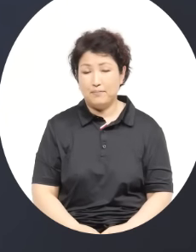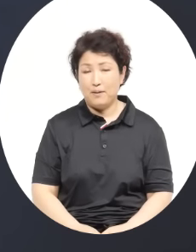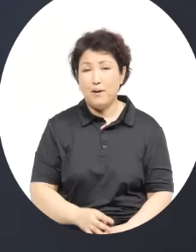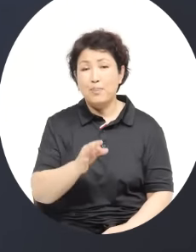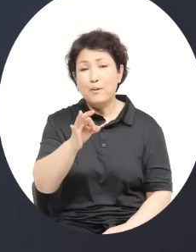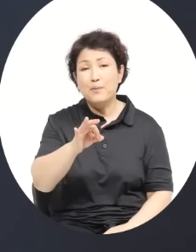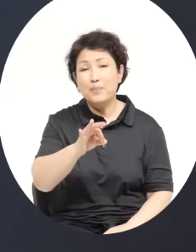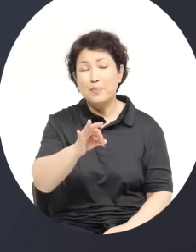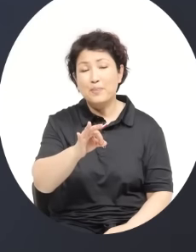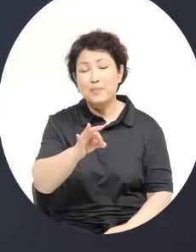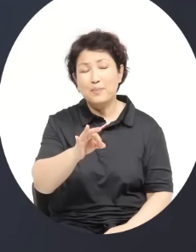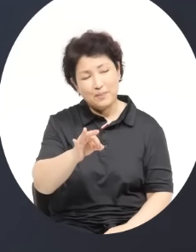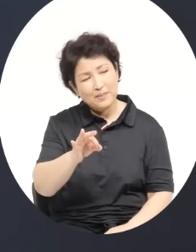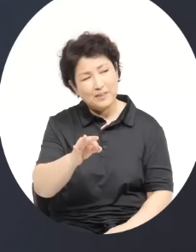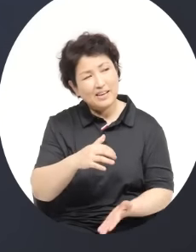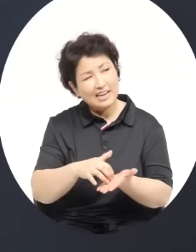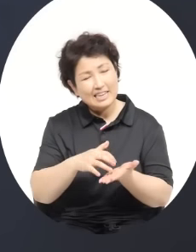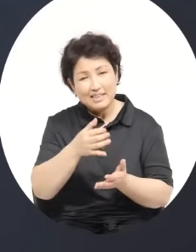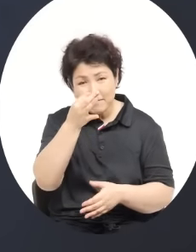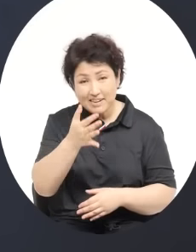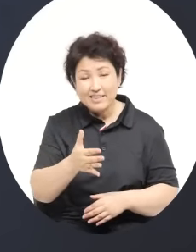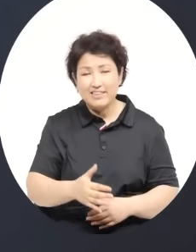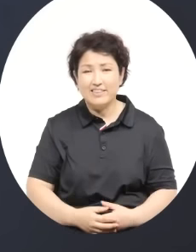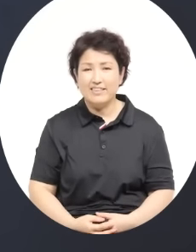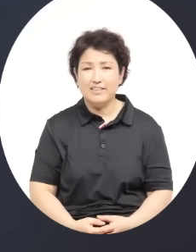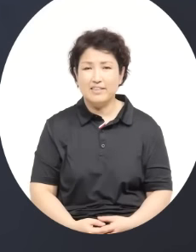너무 돈으로 계산해서 미안합니다.